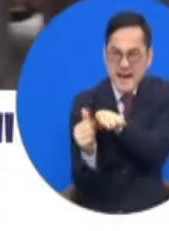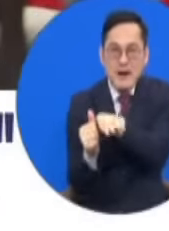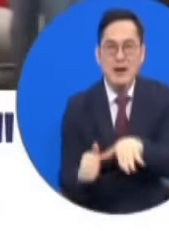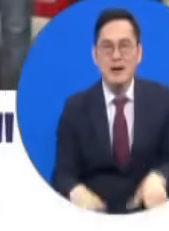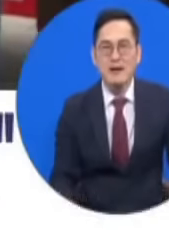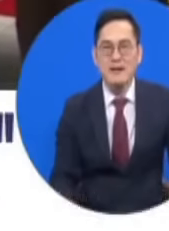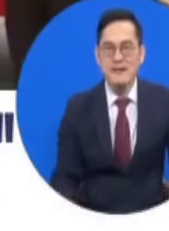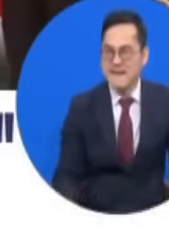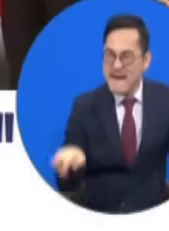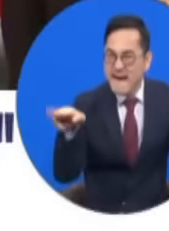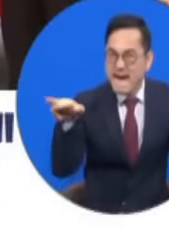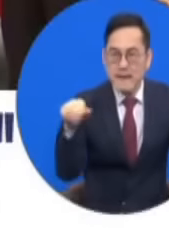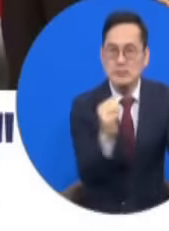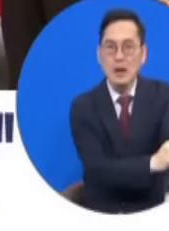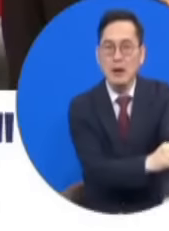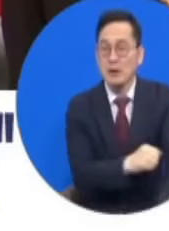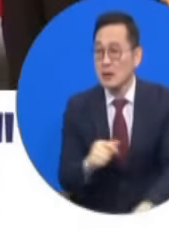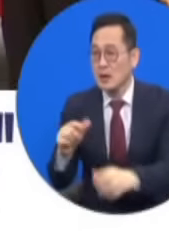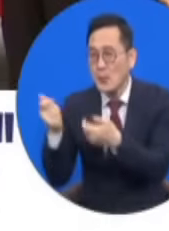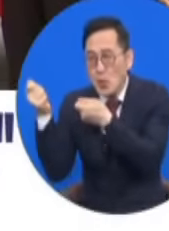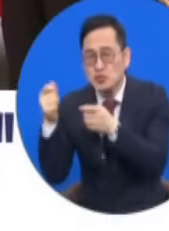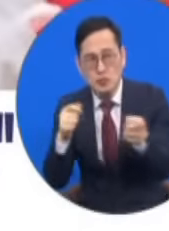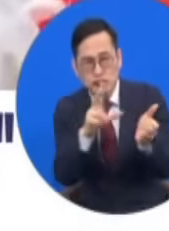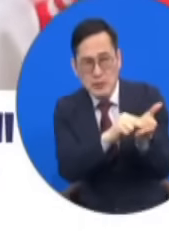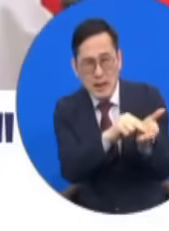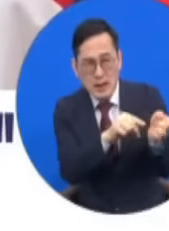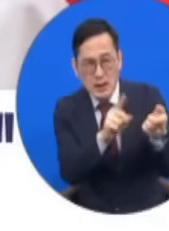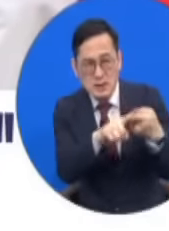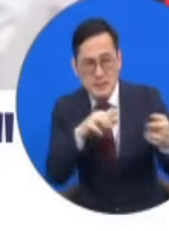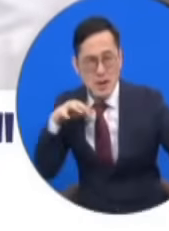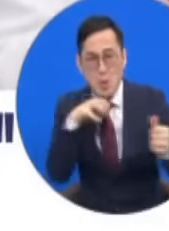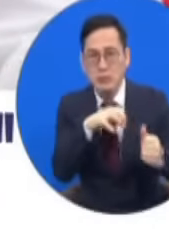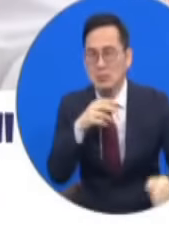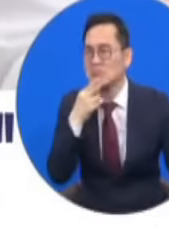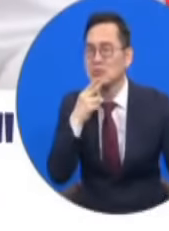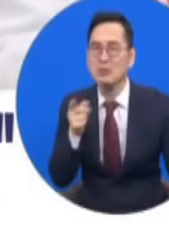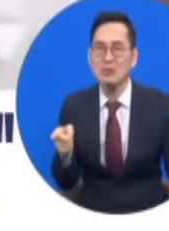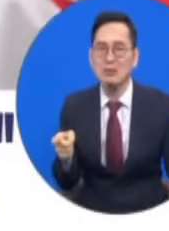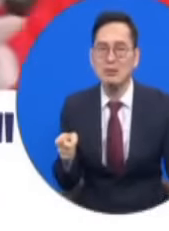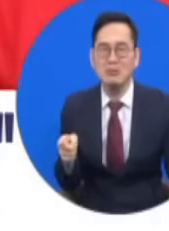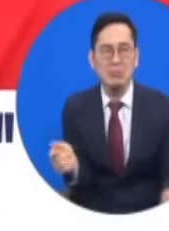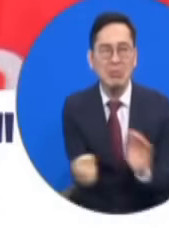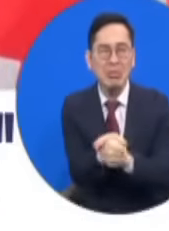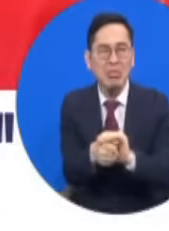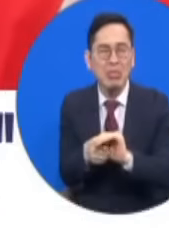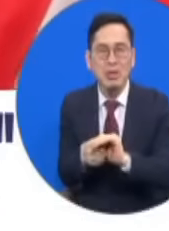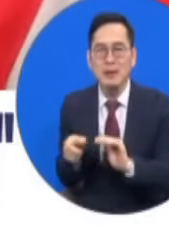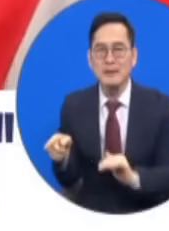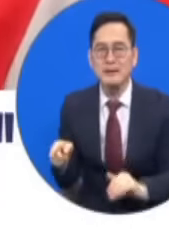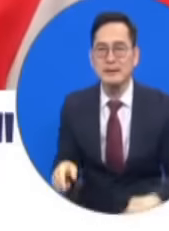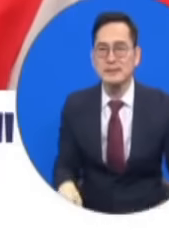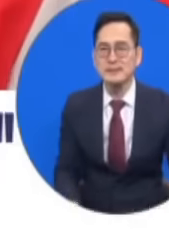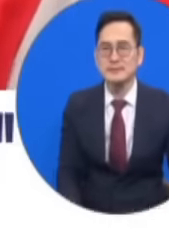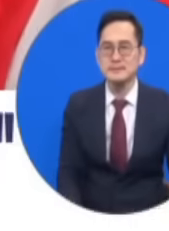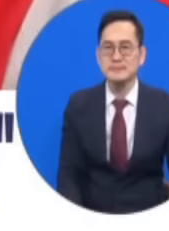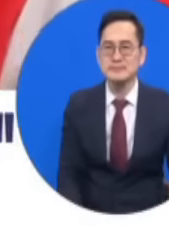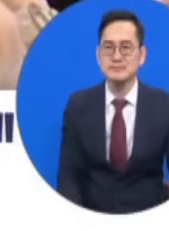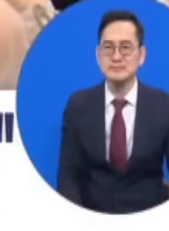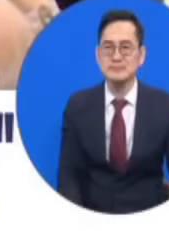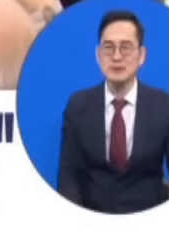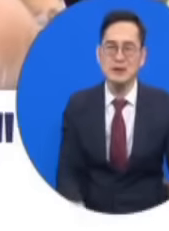문제를 제기하고 싸우는데 보수 쪽 인사들은 그러질 못했거든요. 두 가지 문제가 있었다고 저는 봐요. 하나는 그분들이 가지고 있는 기본적인